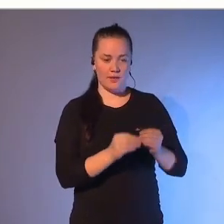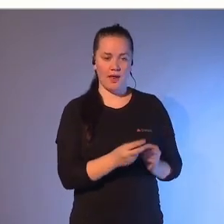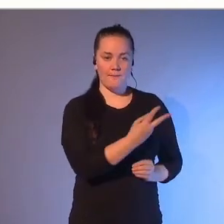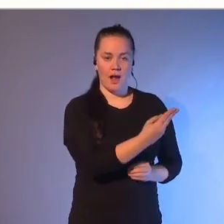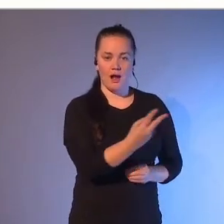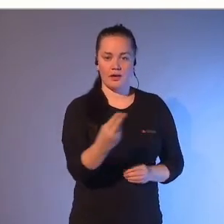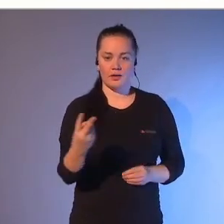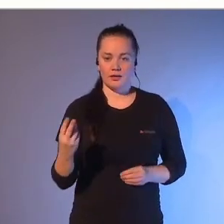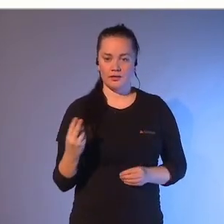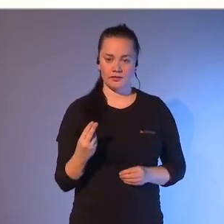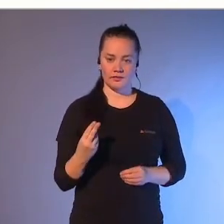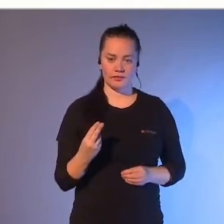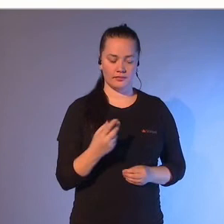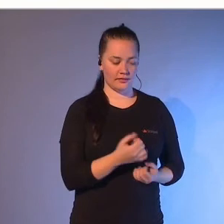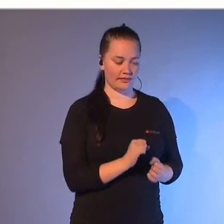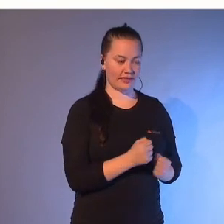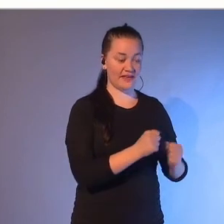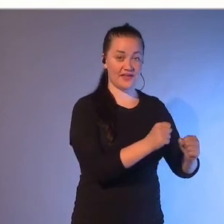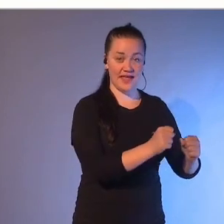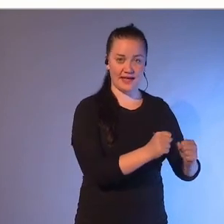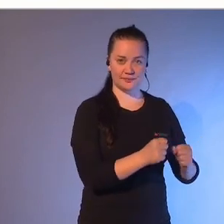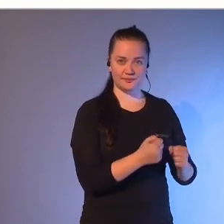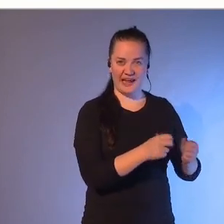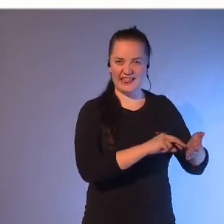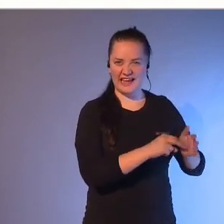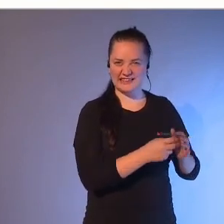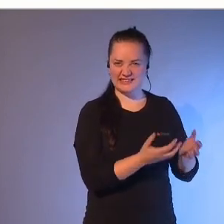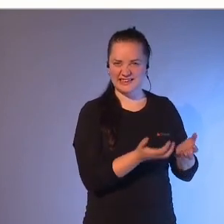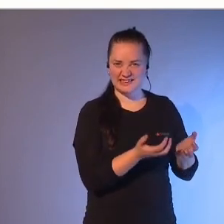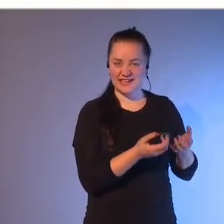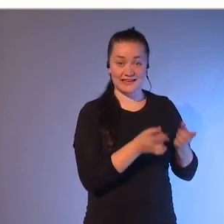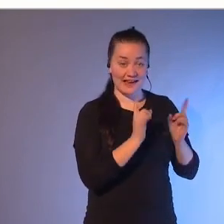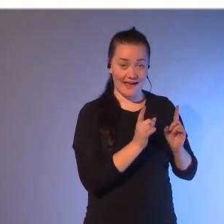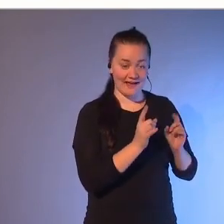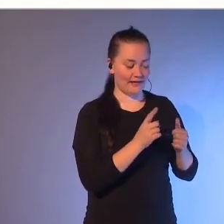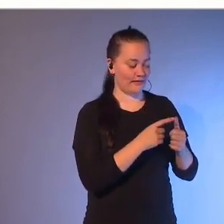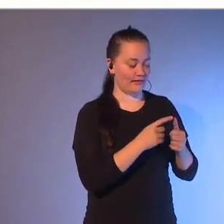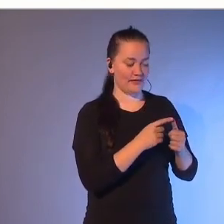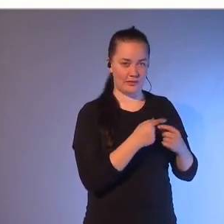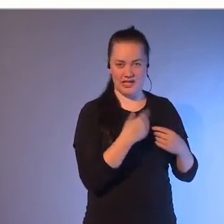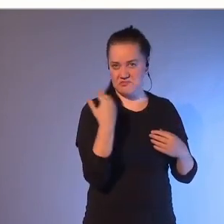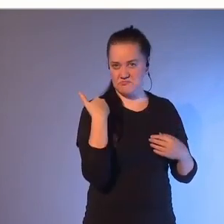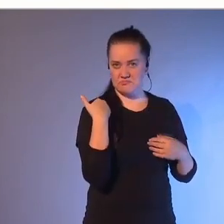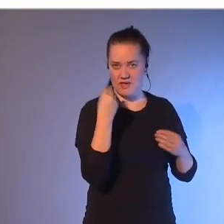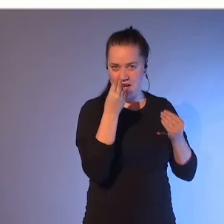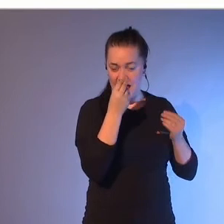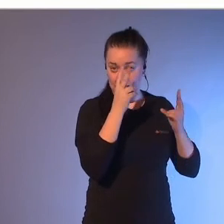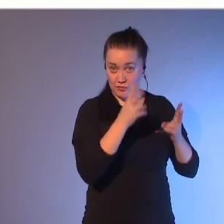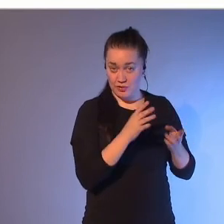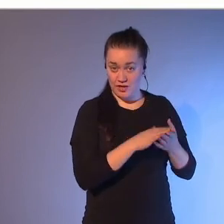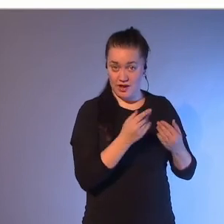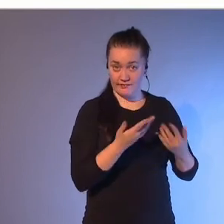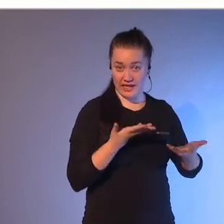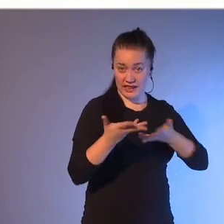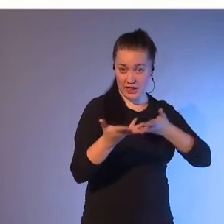av litt ivrige, teknisk interesserte lærere som hadde lært seg bruken av de her